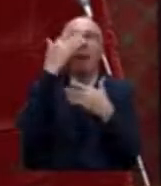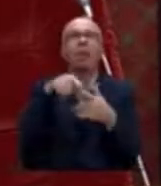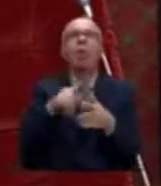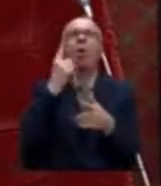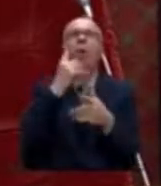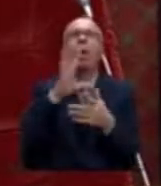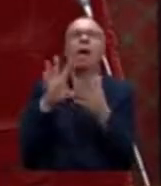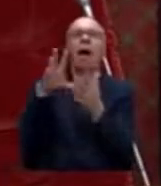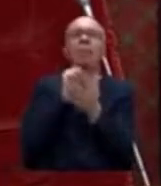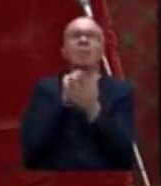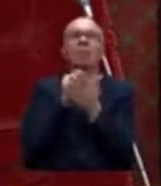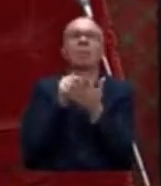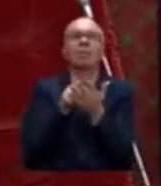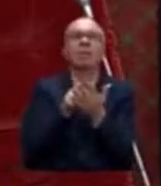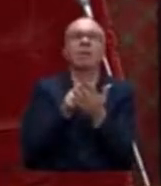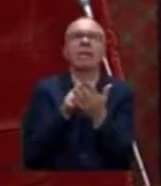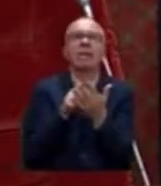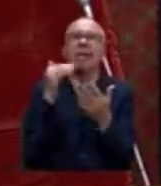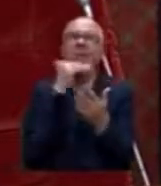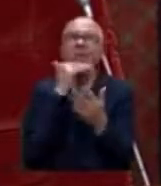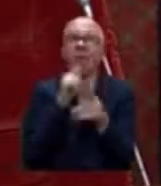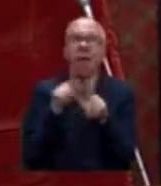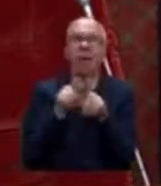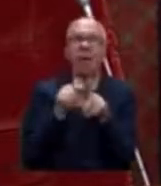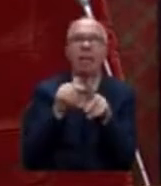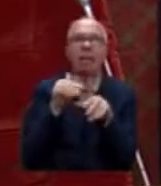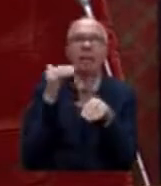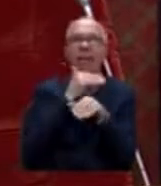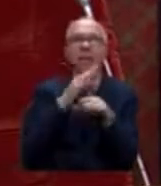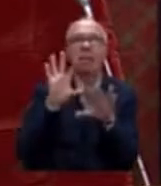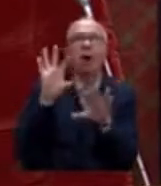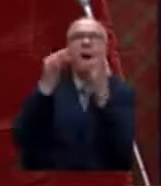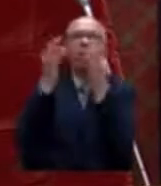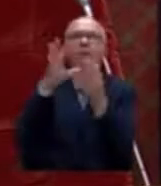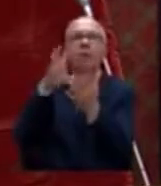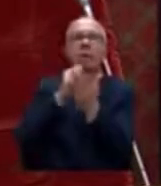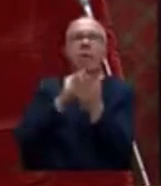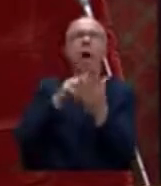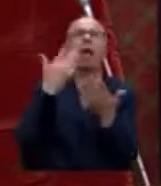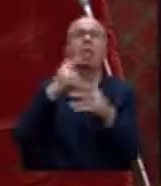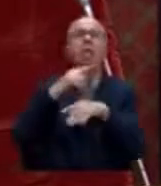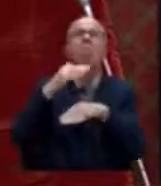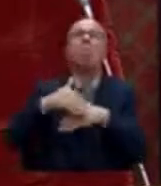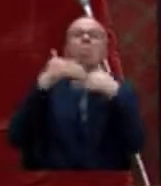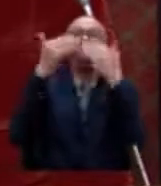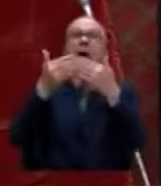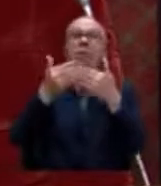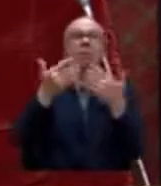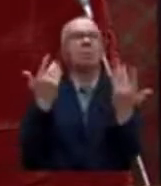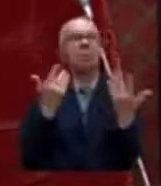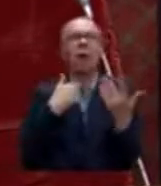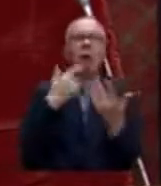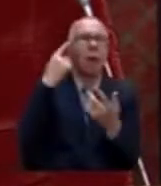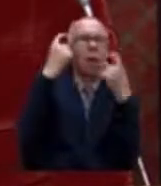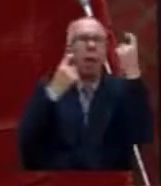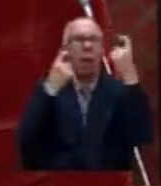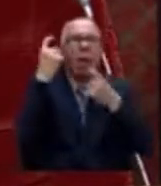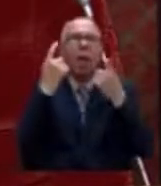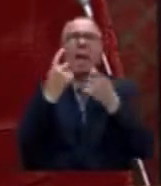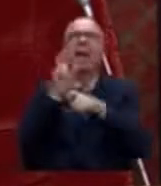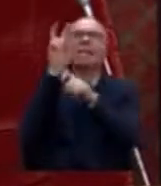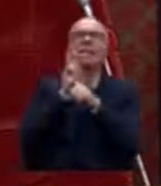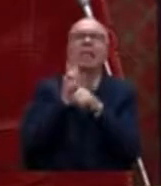لانه درنا واحد عمليه استباقيه باش من بعد ما نحتاجوش نلجؤوا الى وسائل اخرى، الى الدين، الى الاقتراض